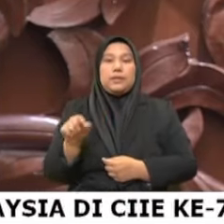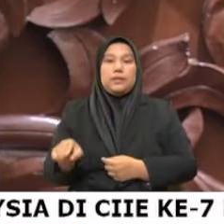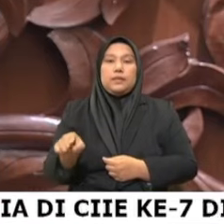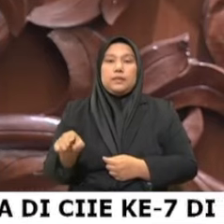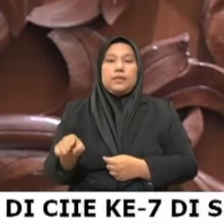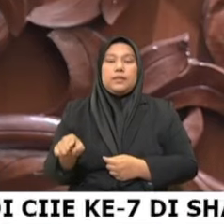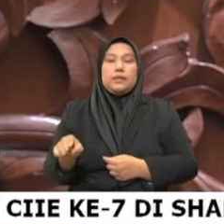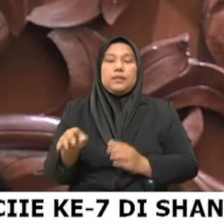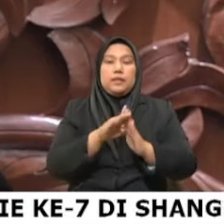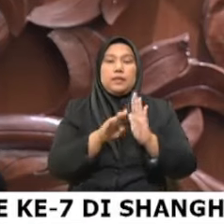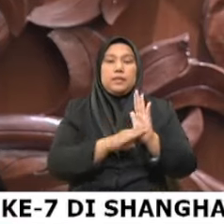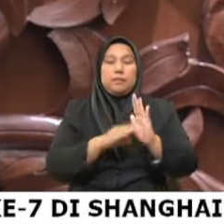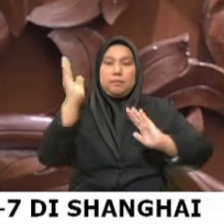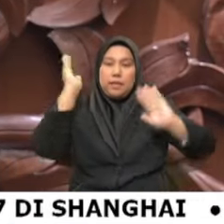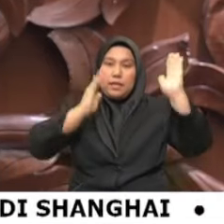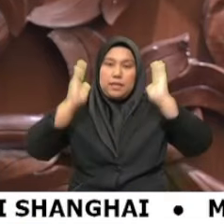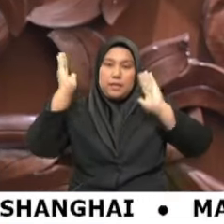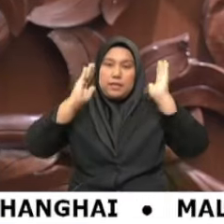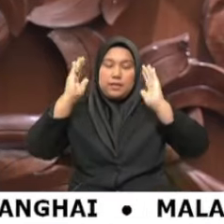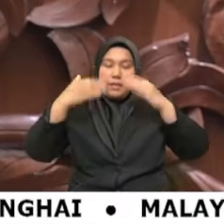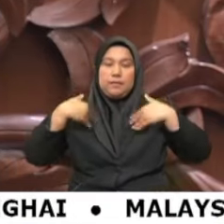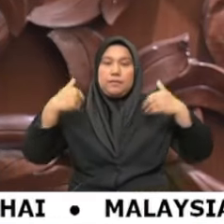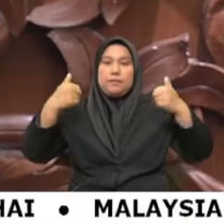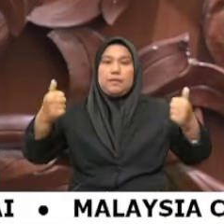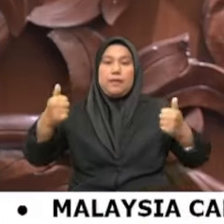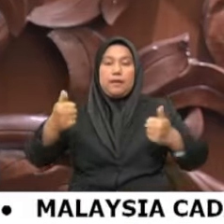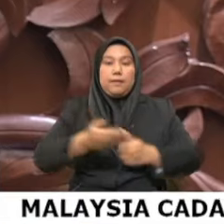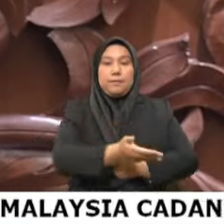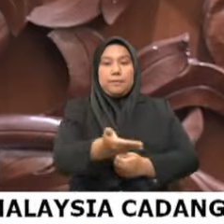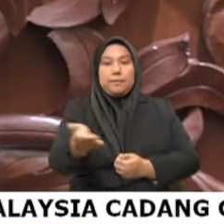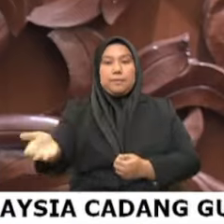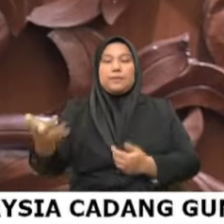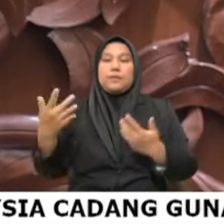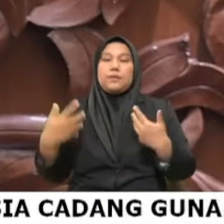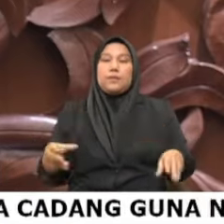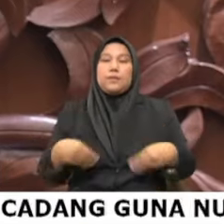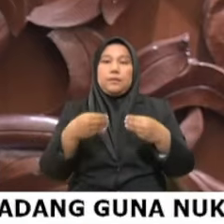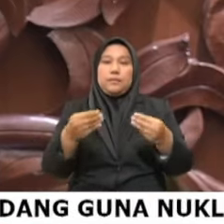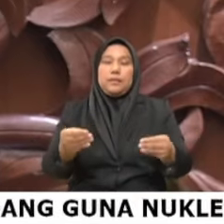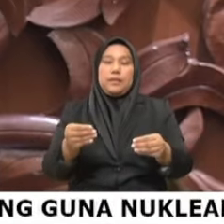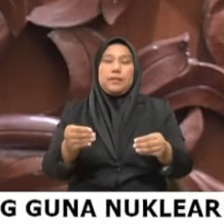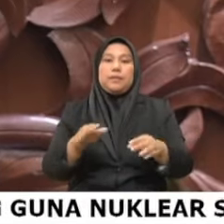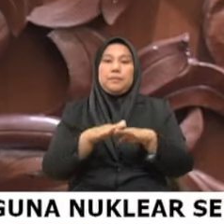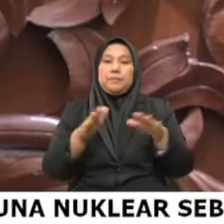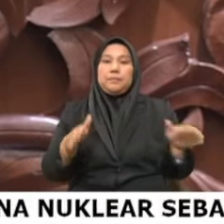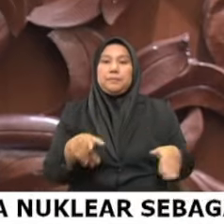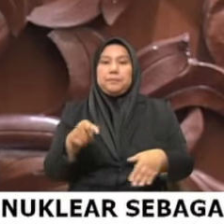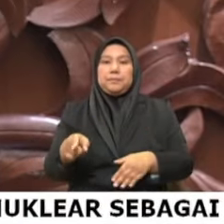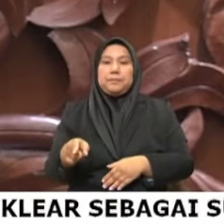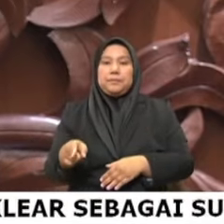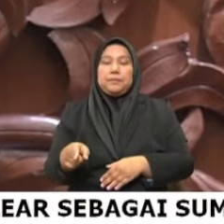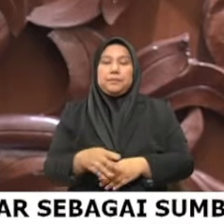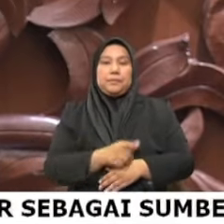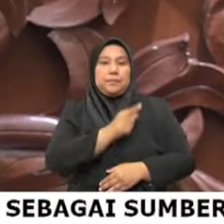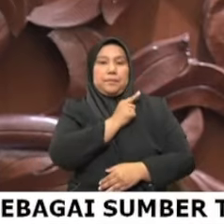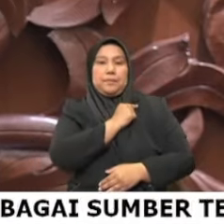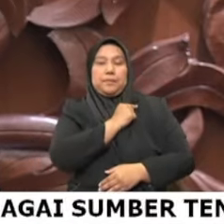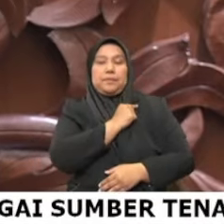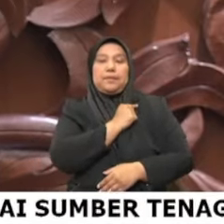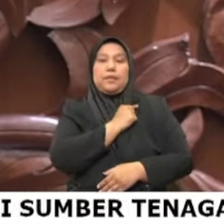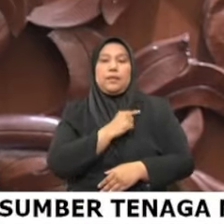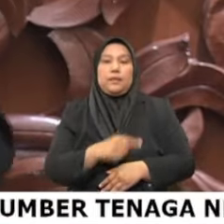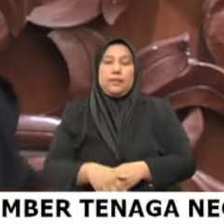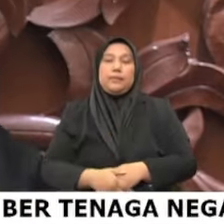Sehat telah diedarkan atas meja Ali Yang Berhormat. Jadi sila pakailah untuk hari ini.